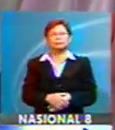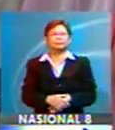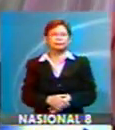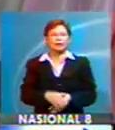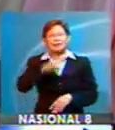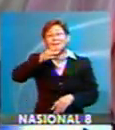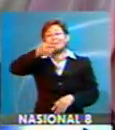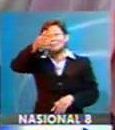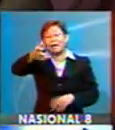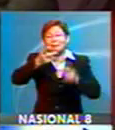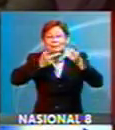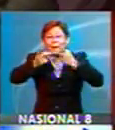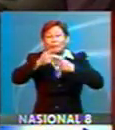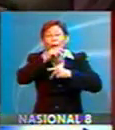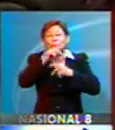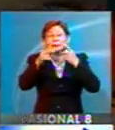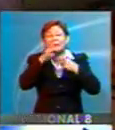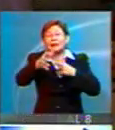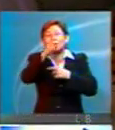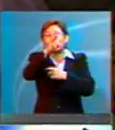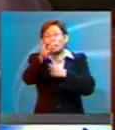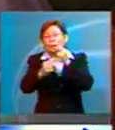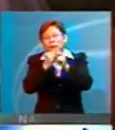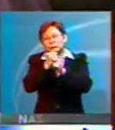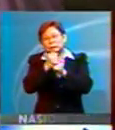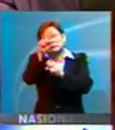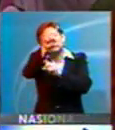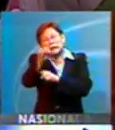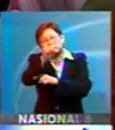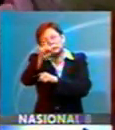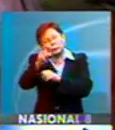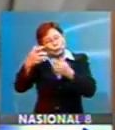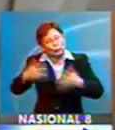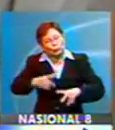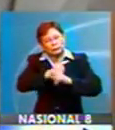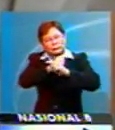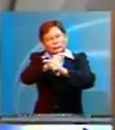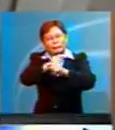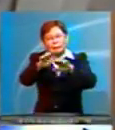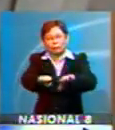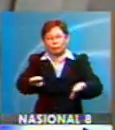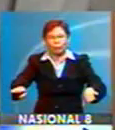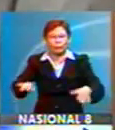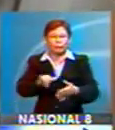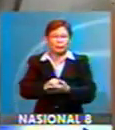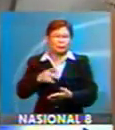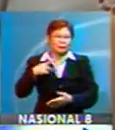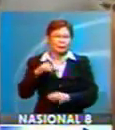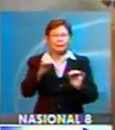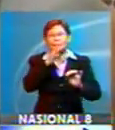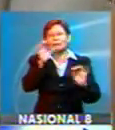Sementara bagi neneknya Khadijah Awang, 68 tahun, dugaan ini disifarkan amat menguji ketabahan mereka. Dia tak ada dengan kita lah.